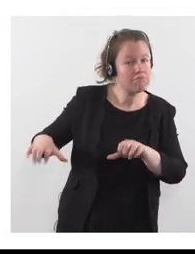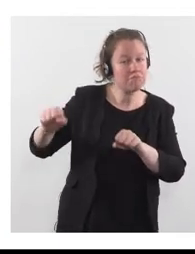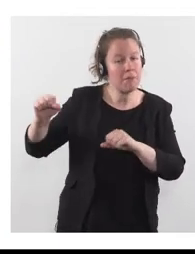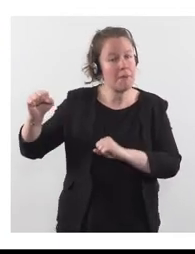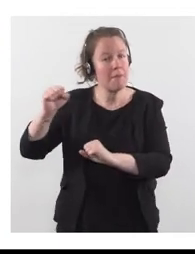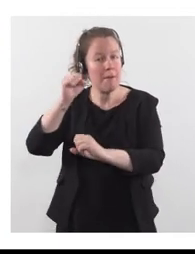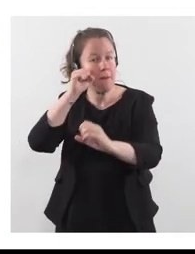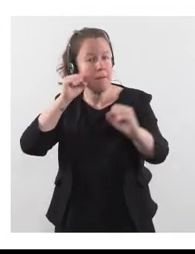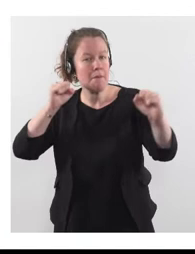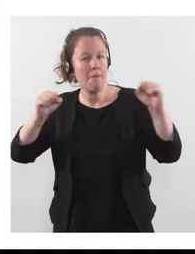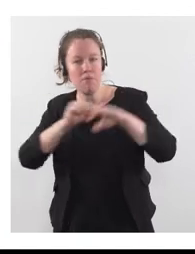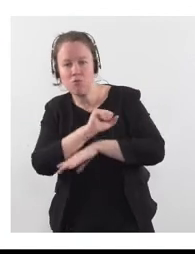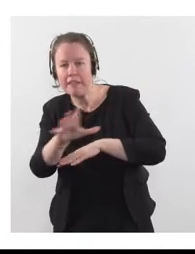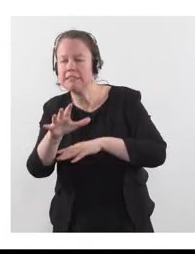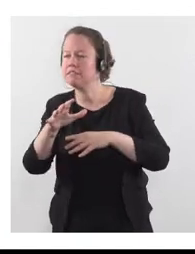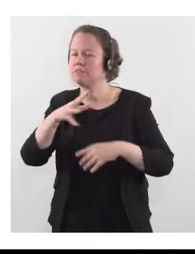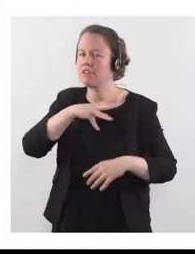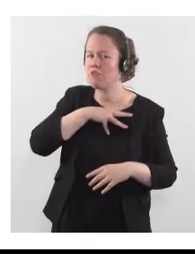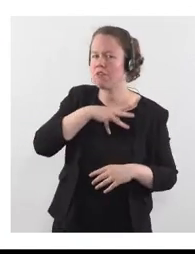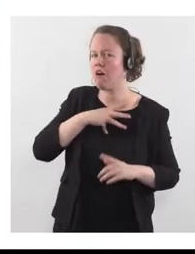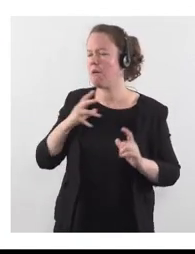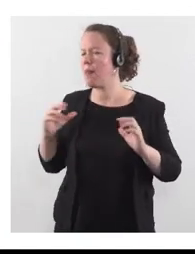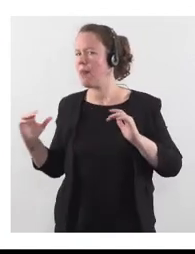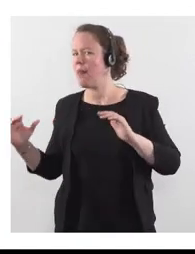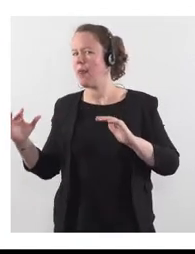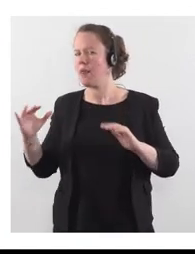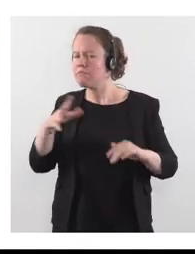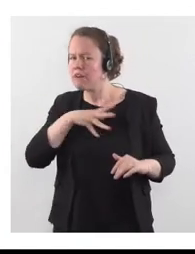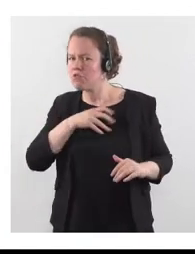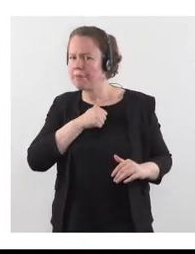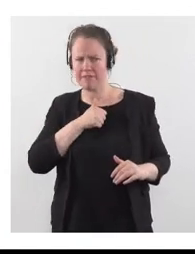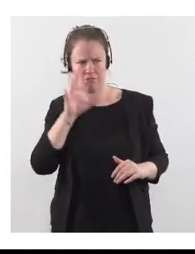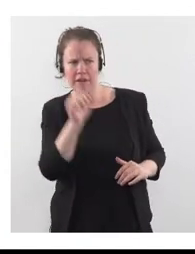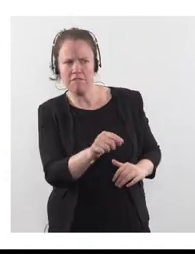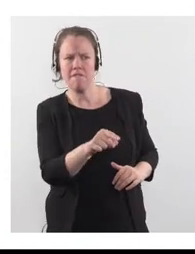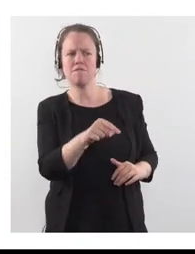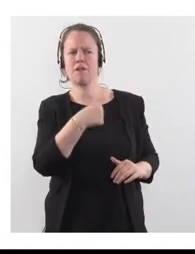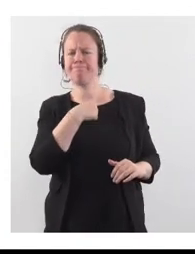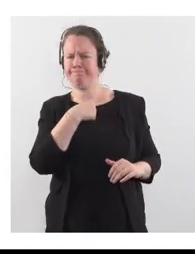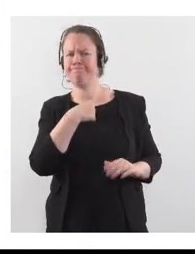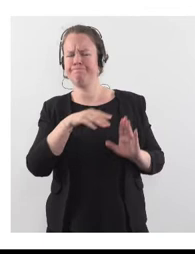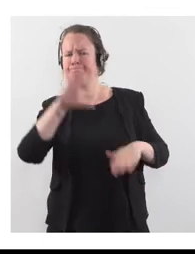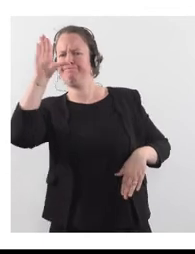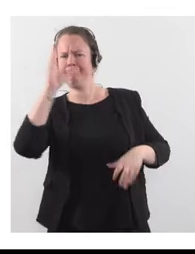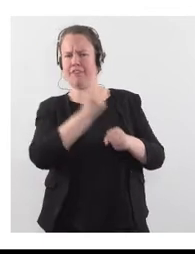et des avocats privés ont commencé à travailler sur ces cas. Donc,